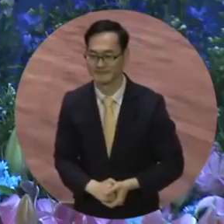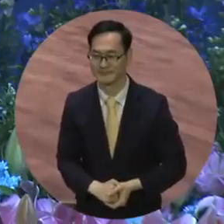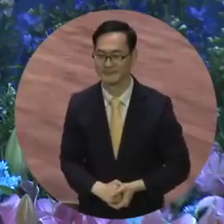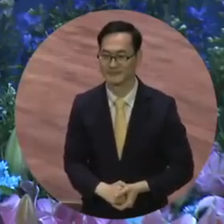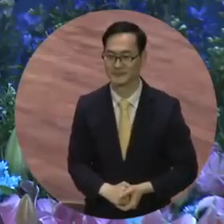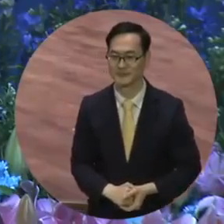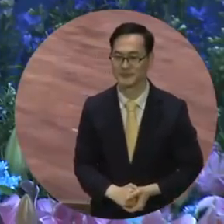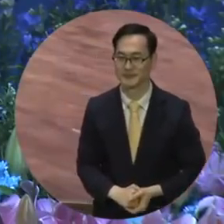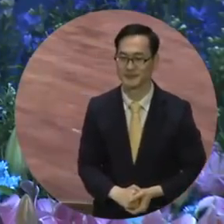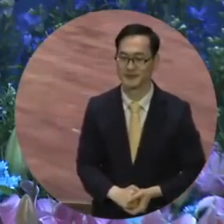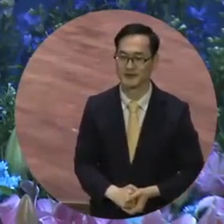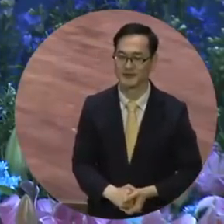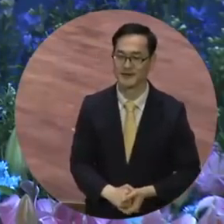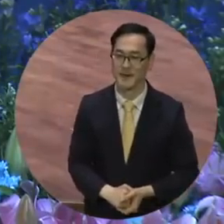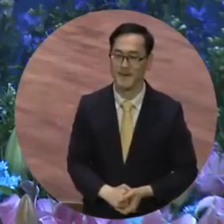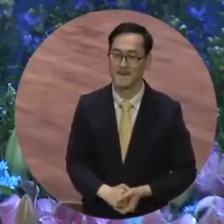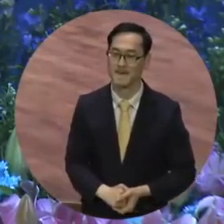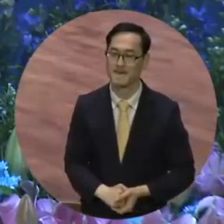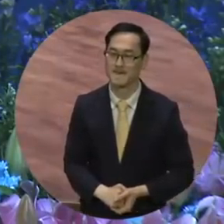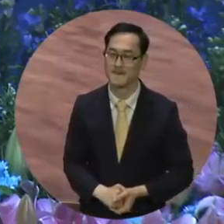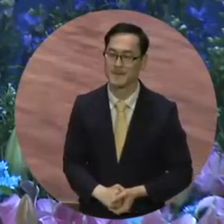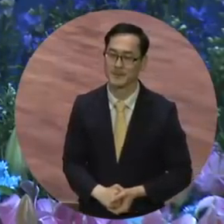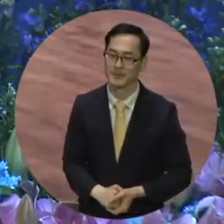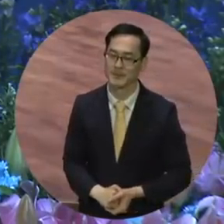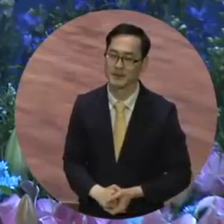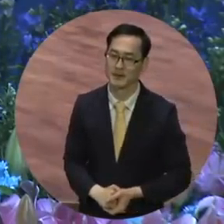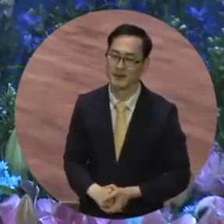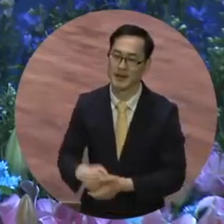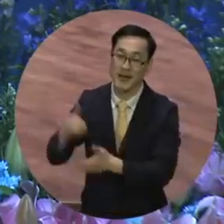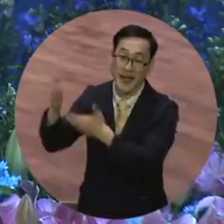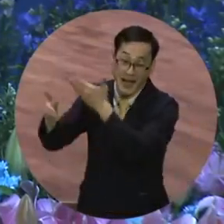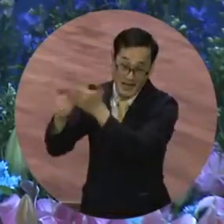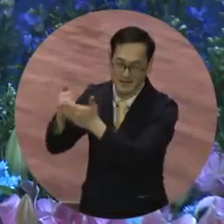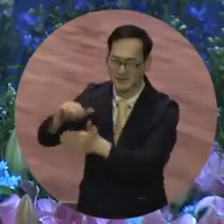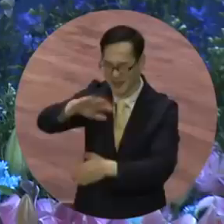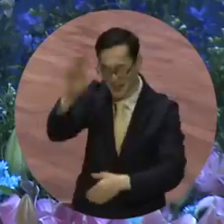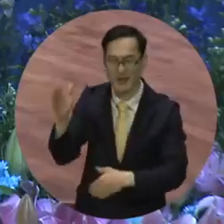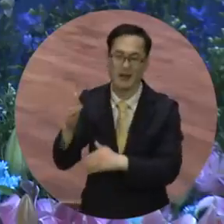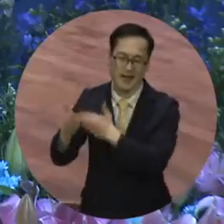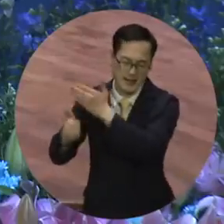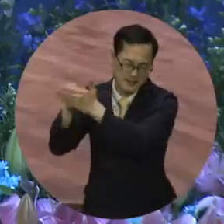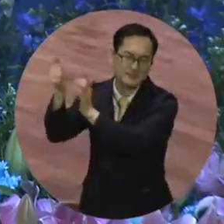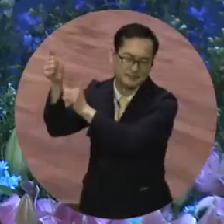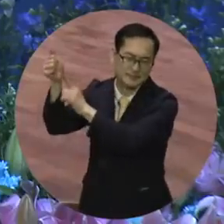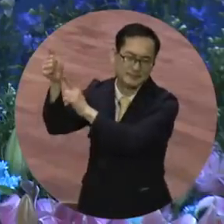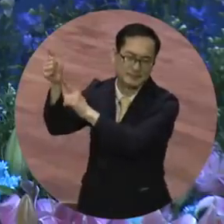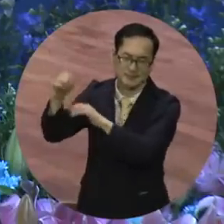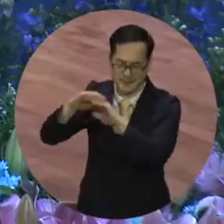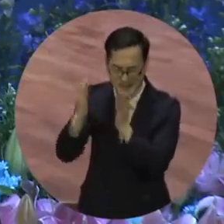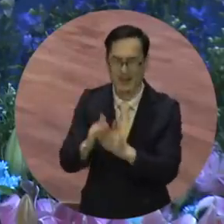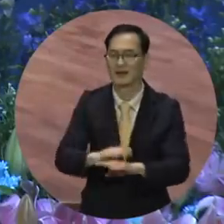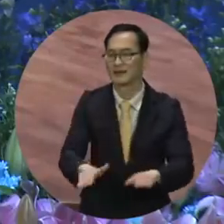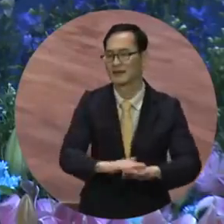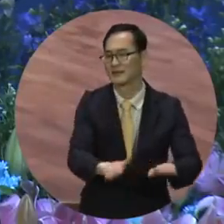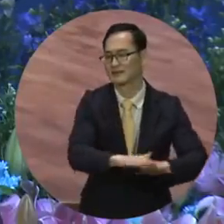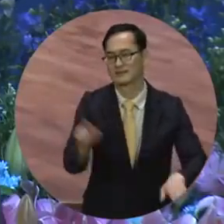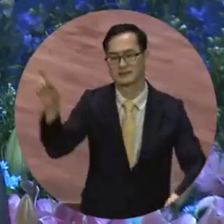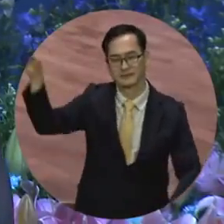지가 뭐 하나님이라고 하나님이 하신 하나님 교회는 하나님이 하신다고. 참